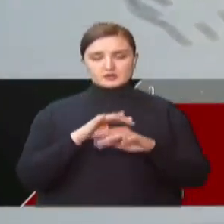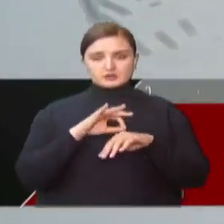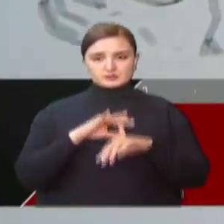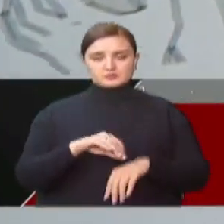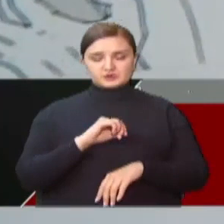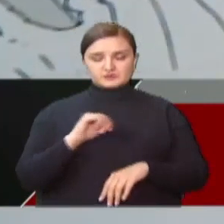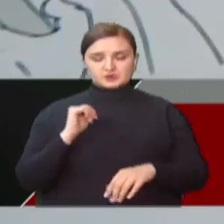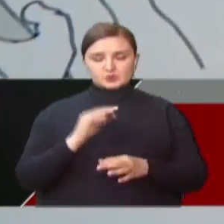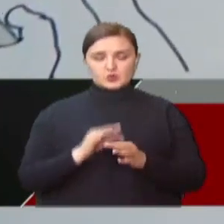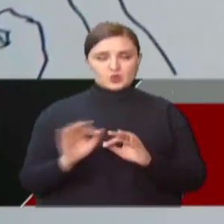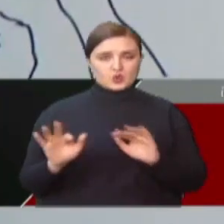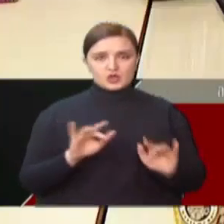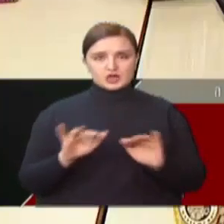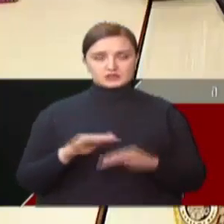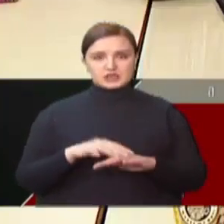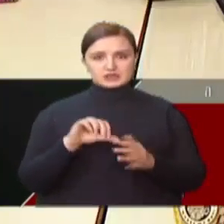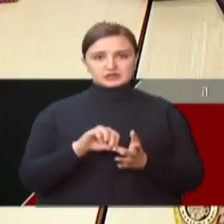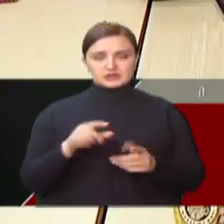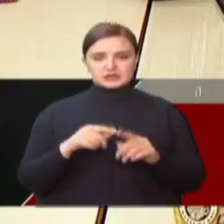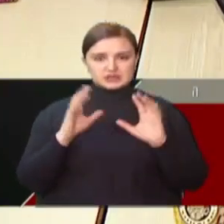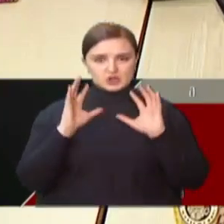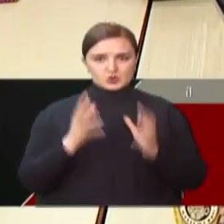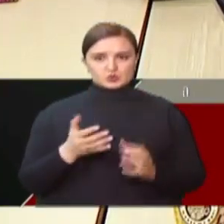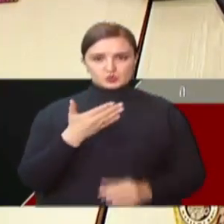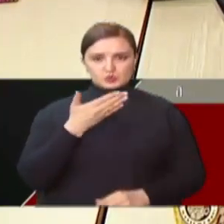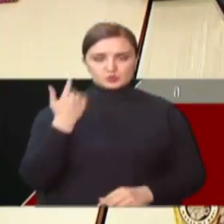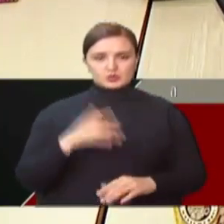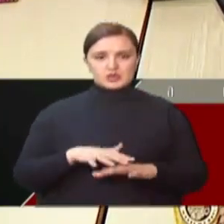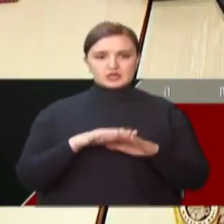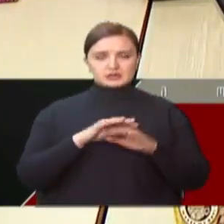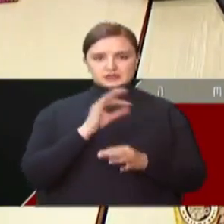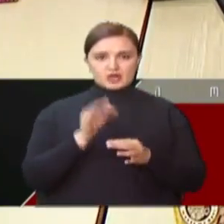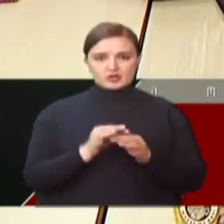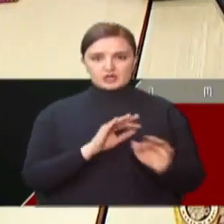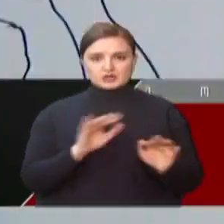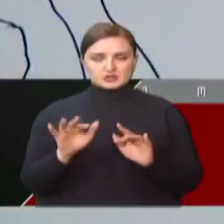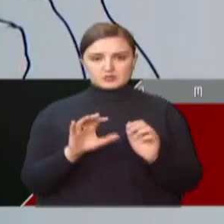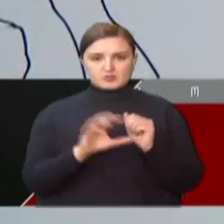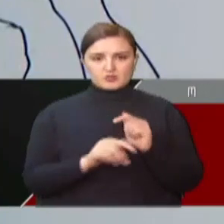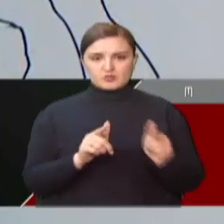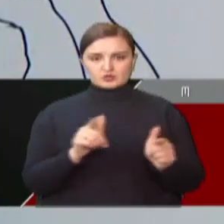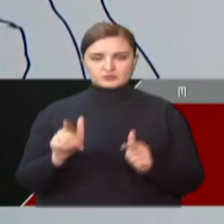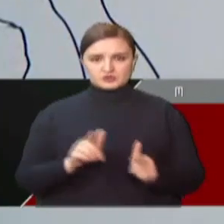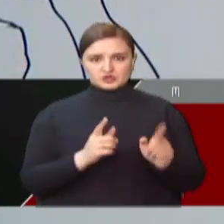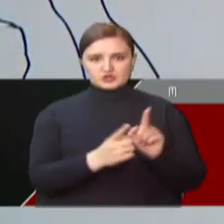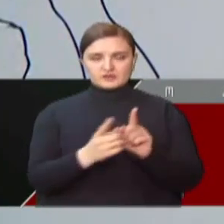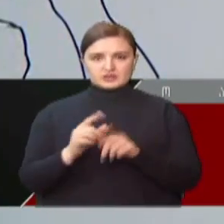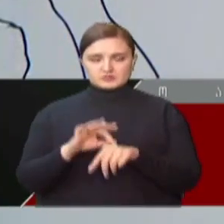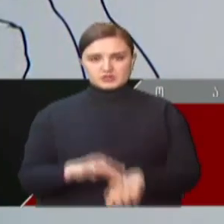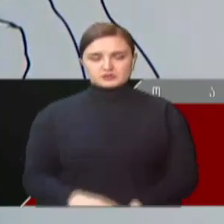თავად ორგანიზატორები აქციას არ ესწრებიან, არა სერიოზულია. აქციის საორგანიზაციო ჯგუფი ამ წუთებში ბოლო მოსამზადებელ შეხვედრას